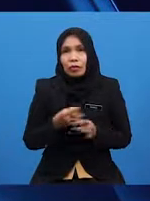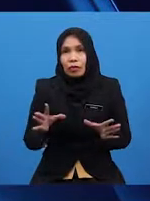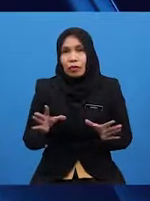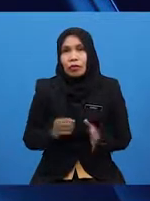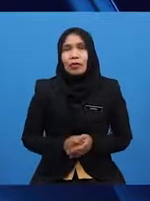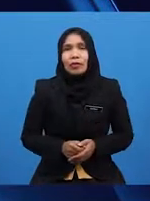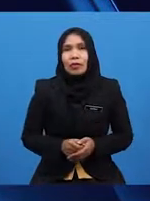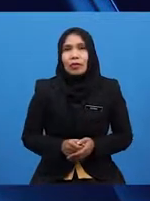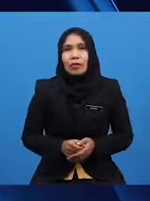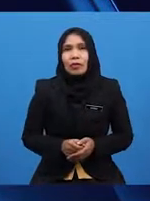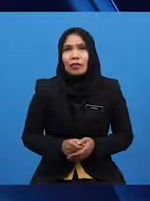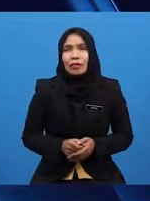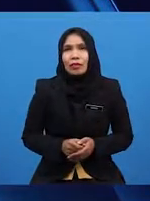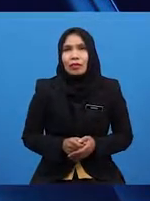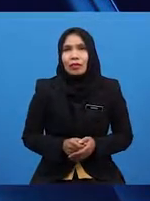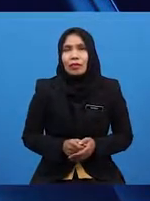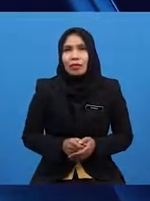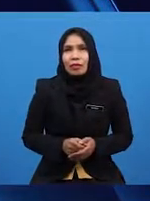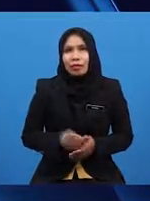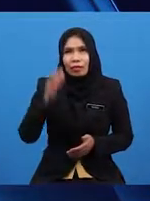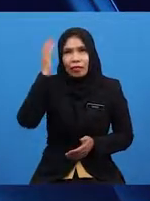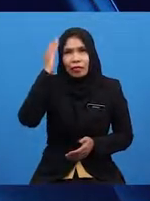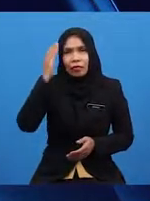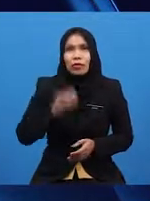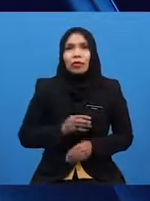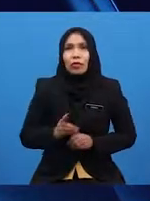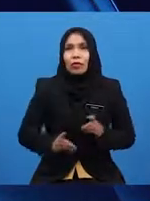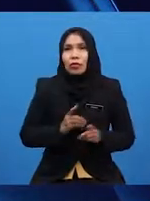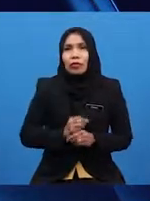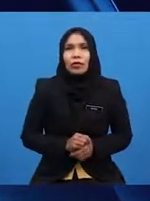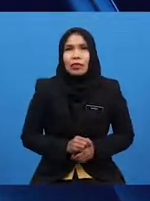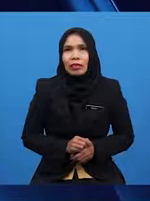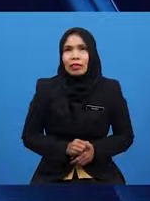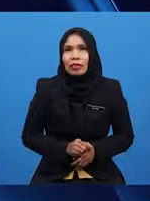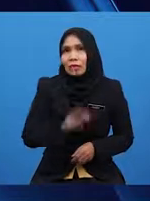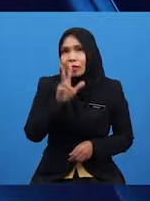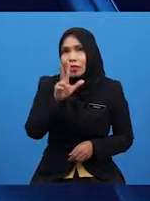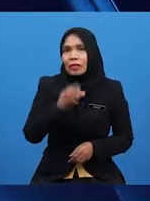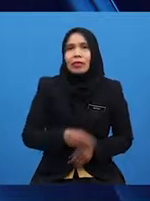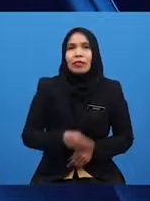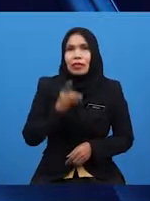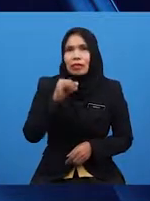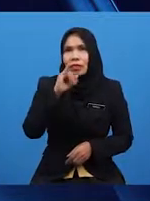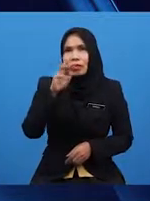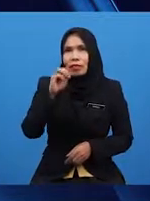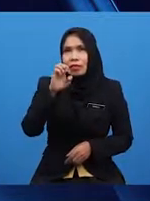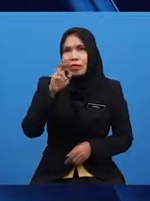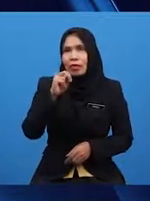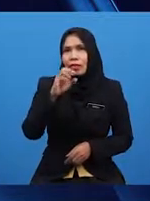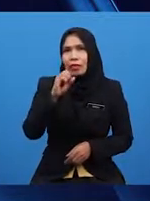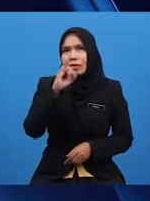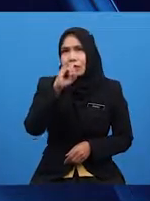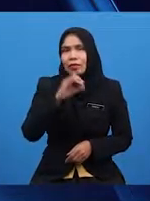menelusuri dunia tiga dimensi dengan melihat keindahan arca di zaman Renaissance. Arcawannya banyak menghasilkan arca